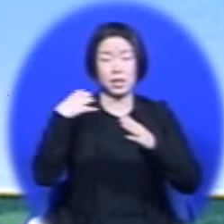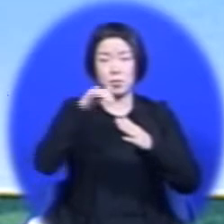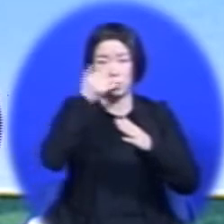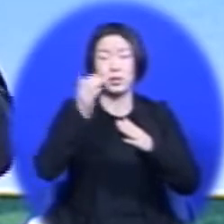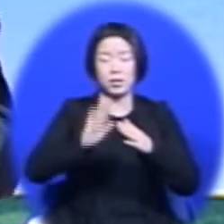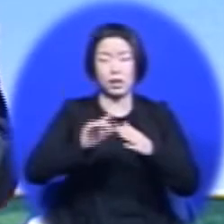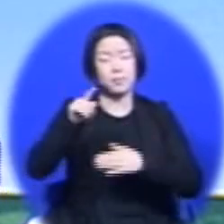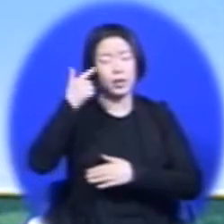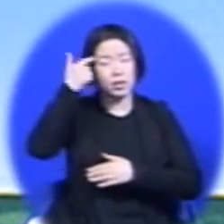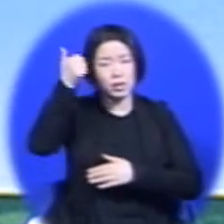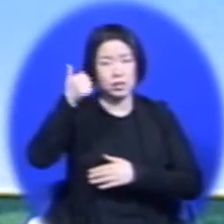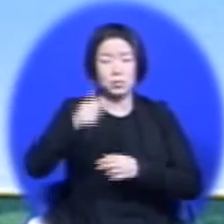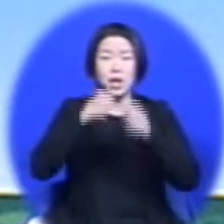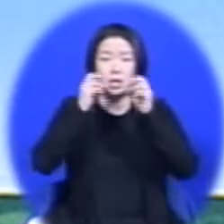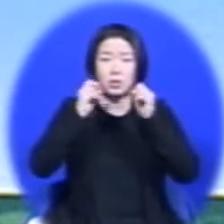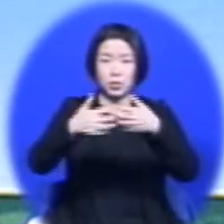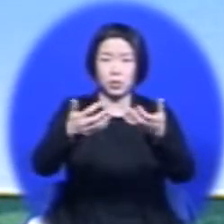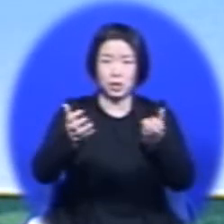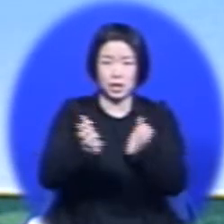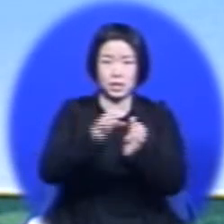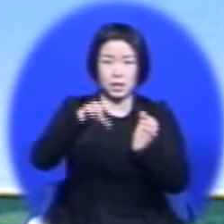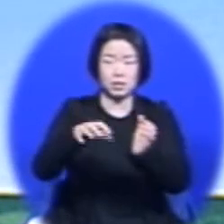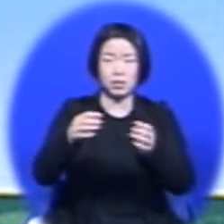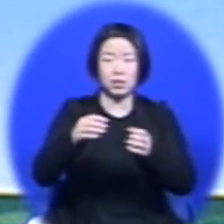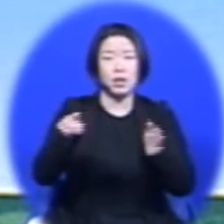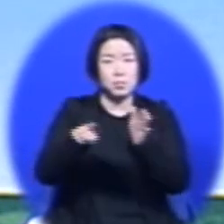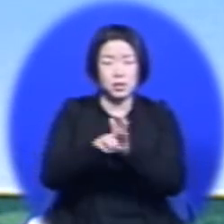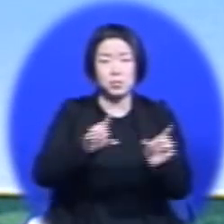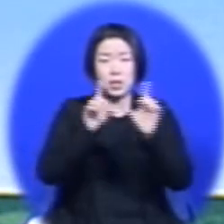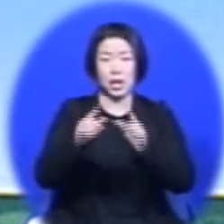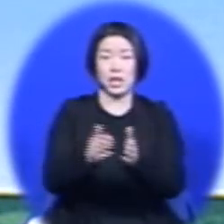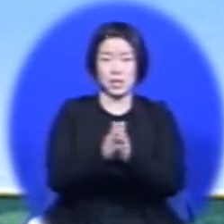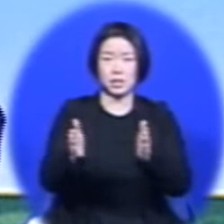목사님은 선교단체에서 신앙생활을 시작했습니다.